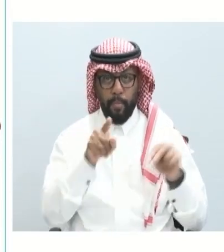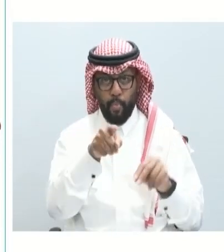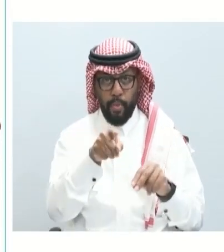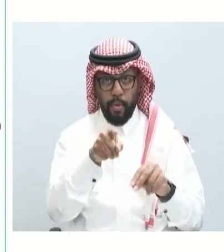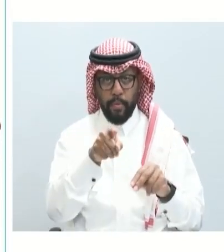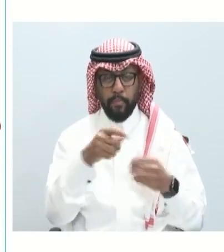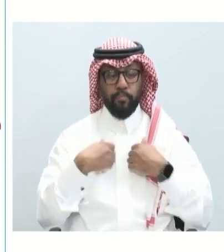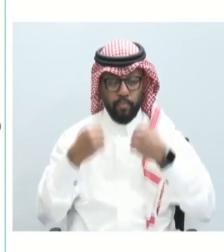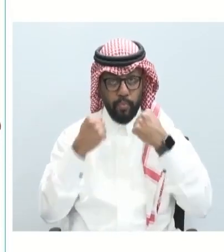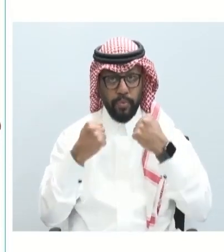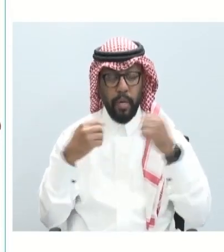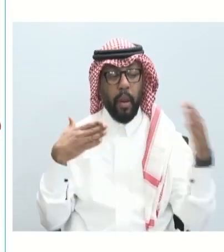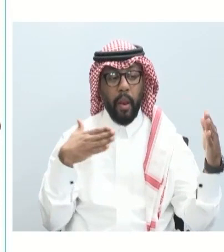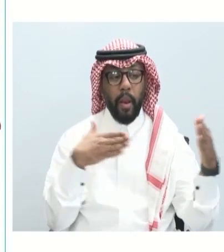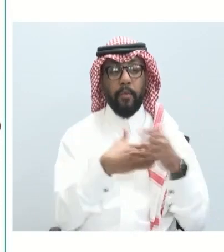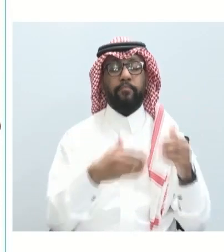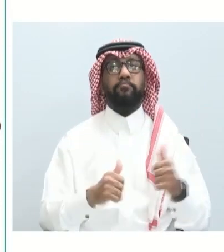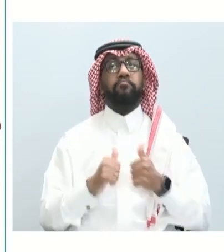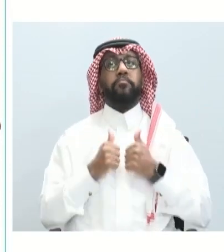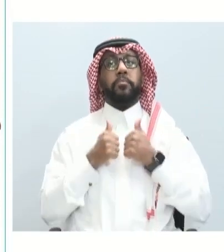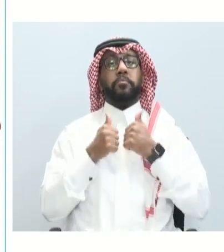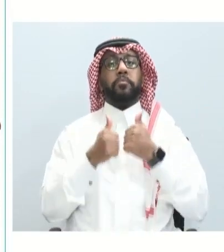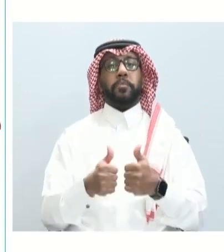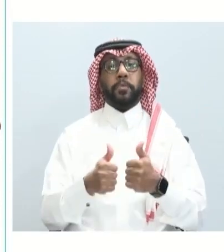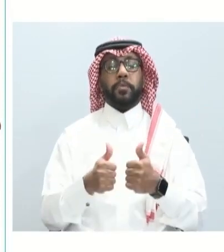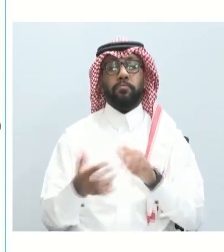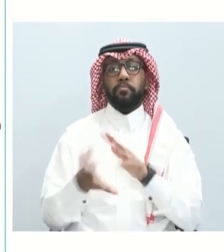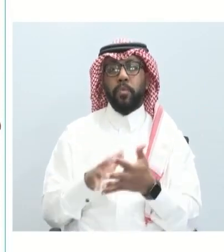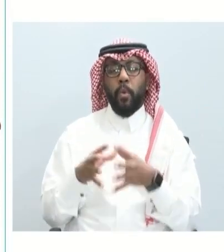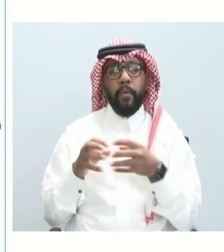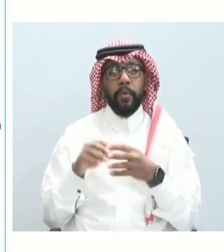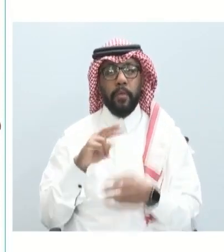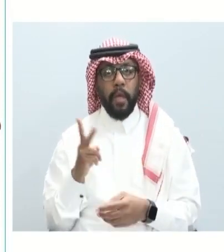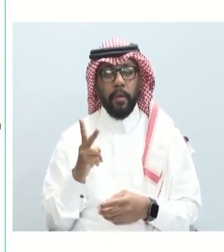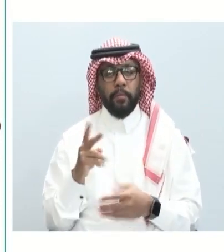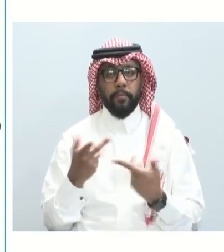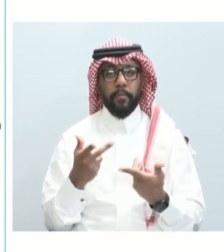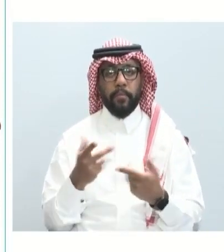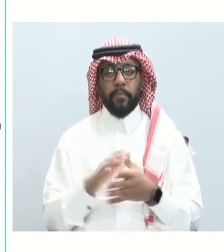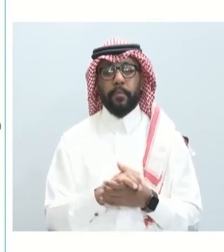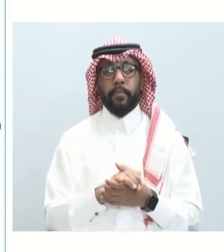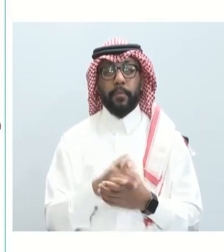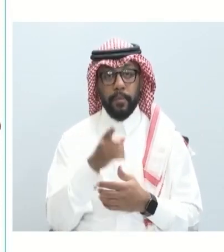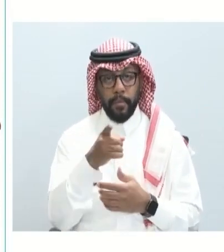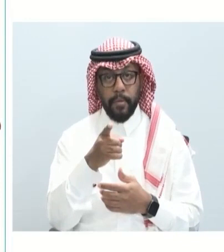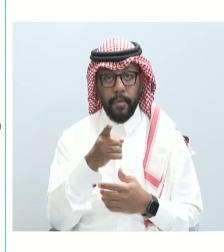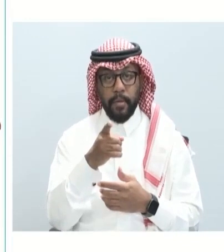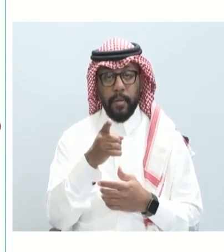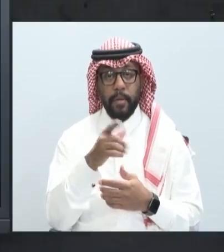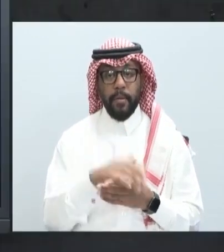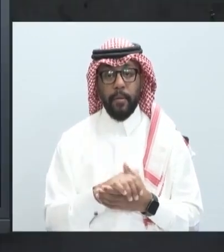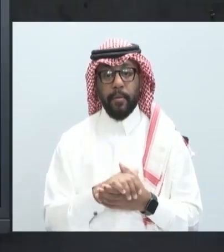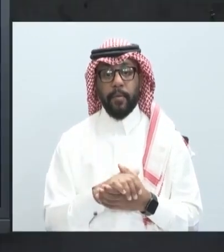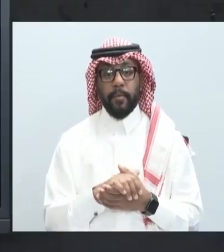لتصل الى حل مساله ما او تفسير موقف معين نتوقف اعزائي الطلاب